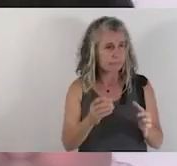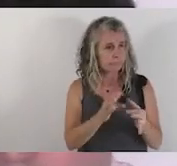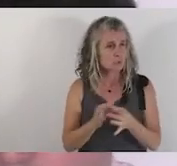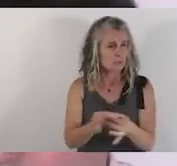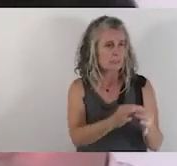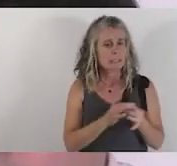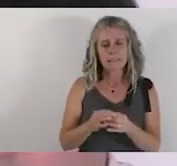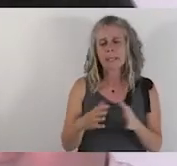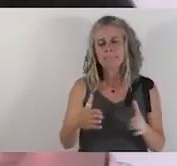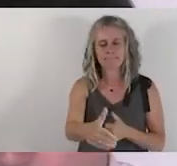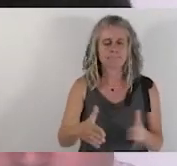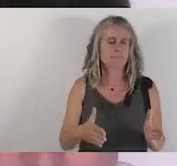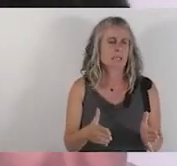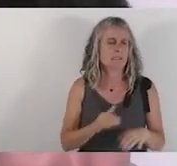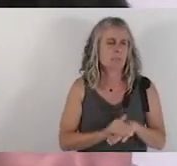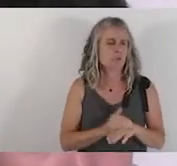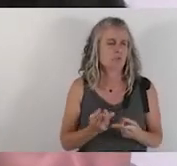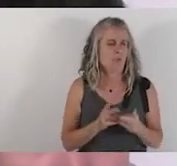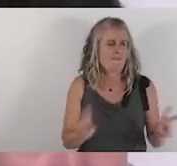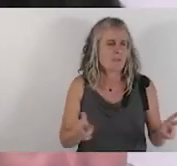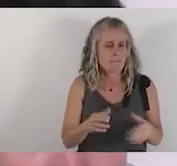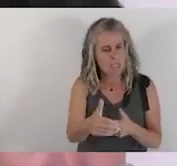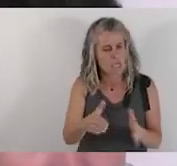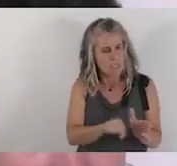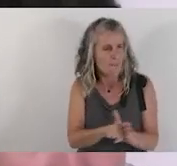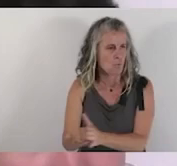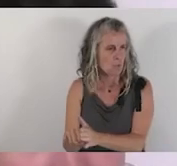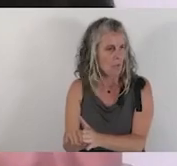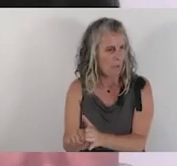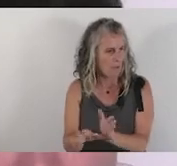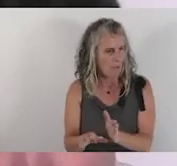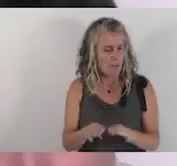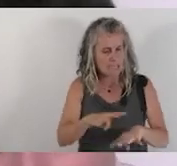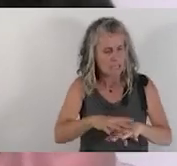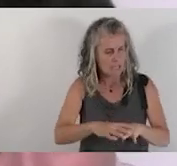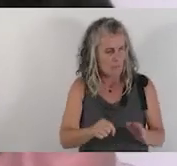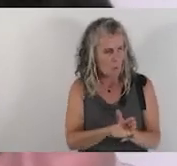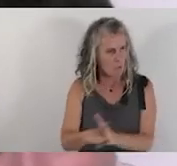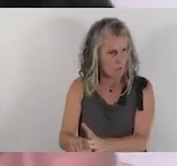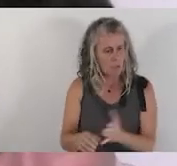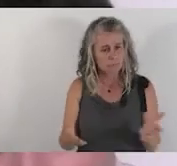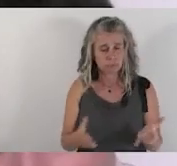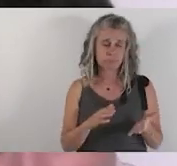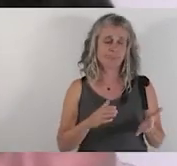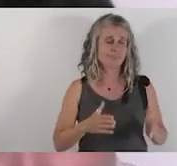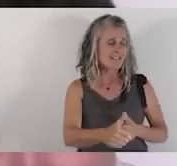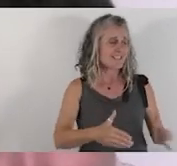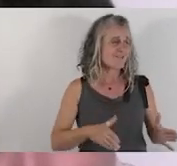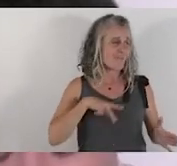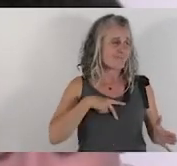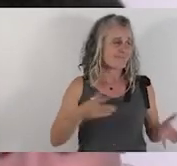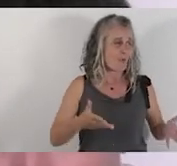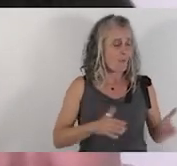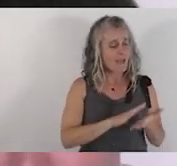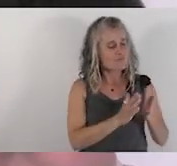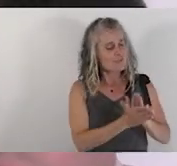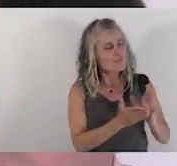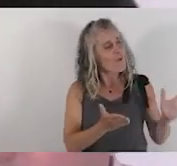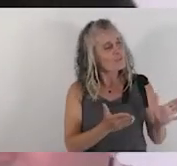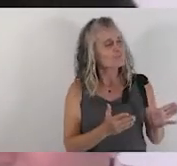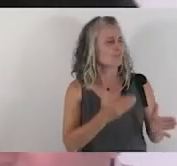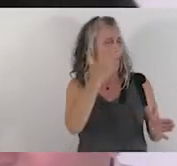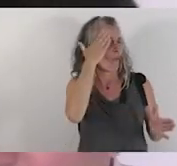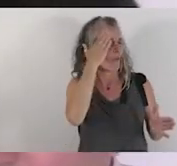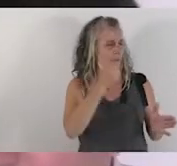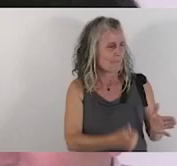quartier prioritaire. Dans notre secteur, il y a des associations qu'on connaît bien, donc Léo Lagrange Méditerranée pour un